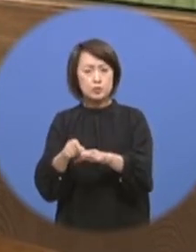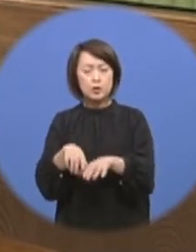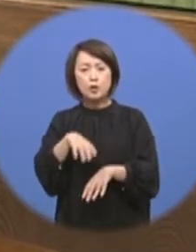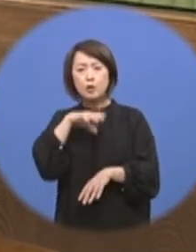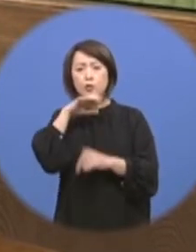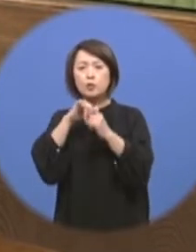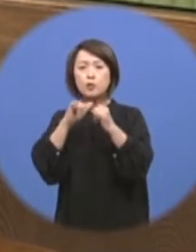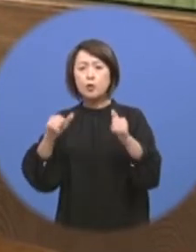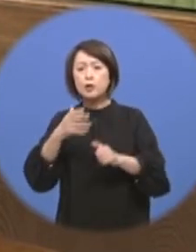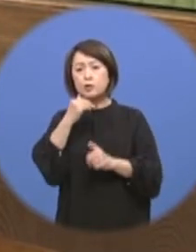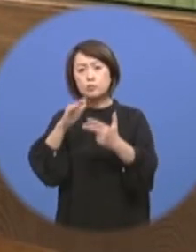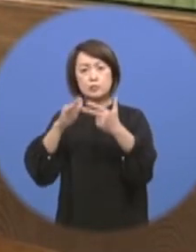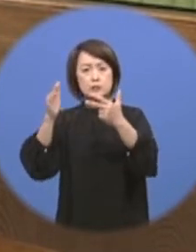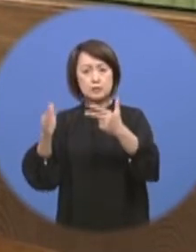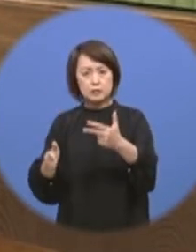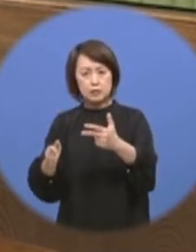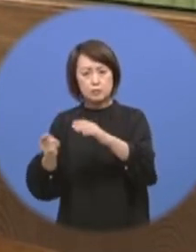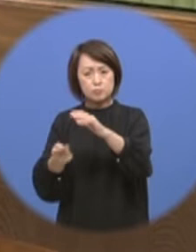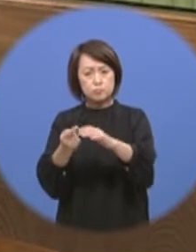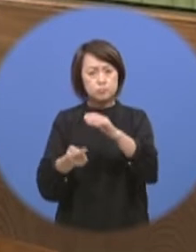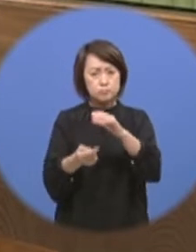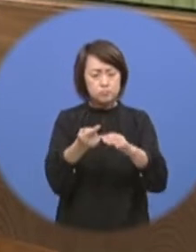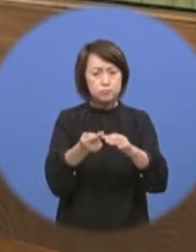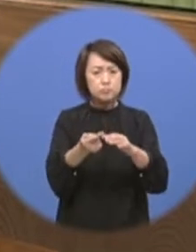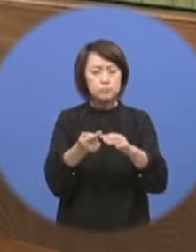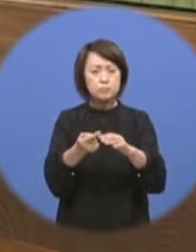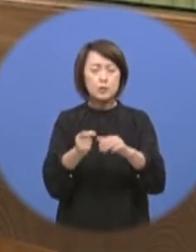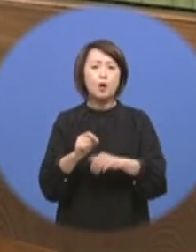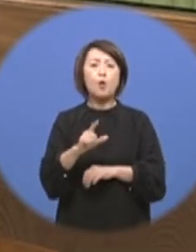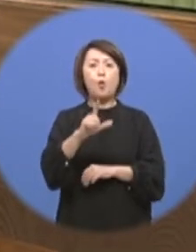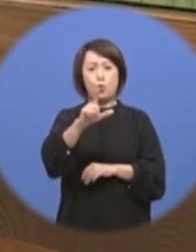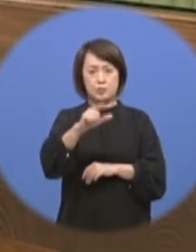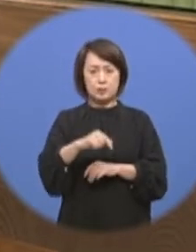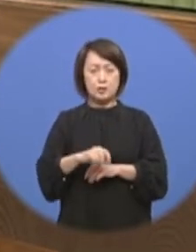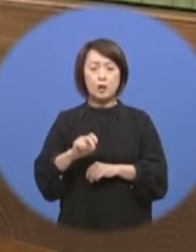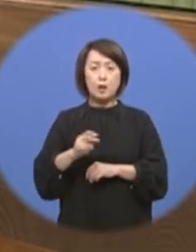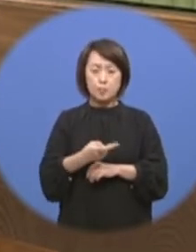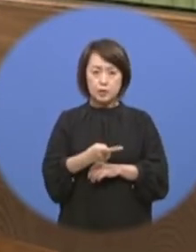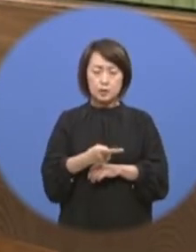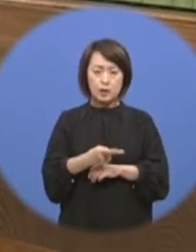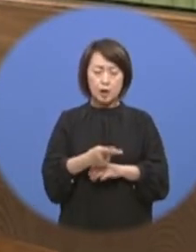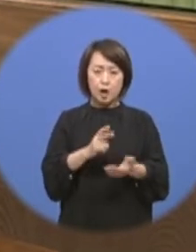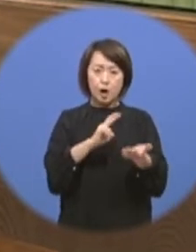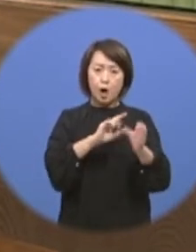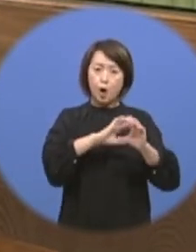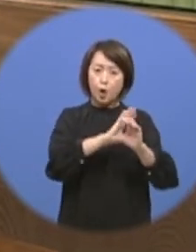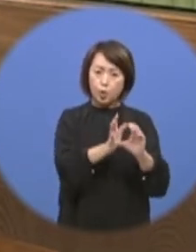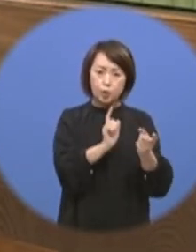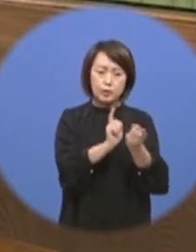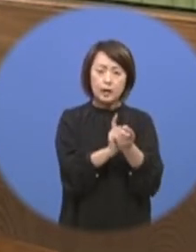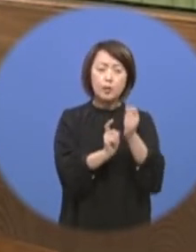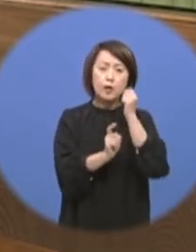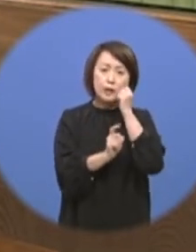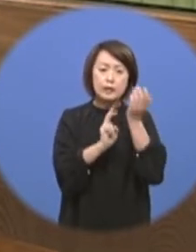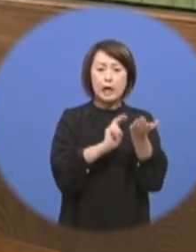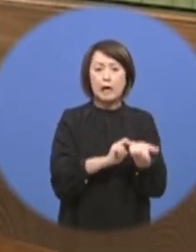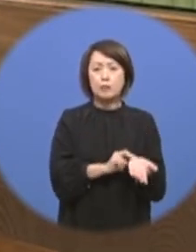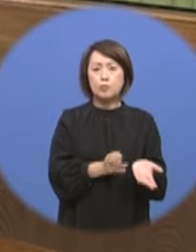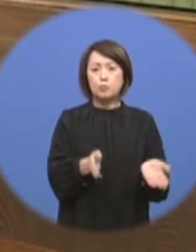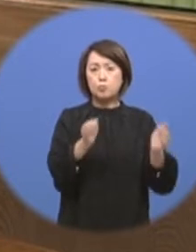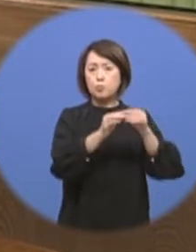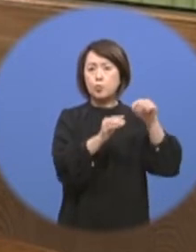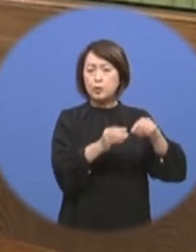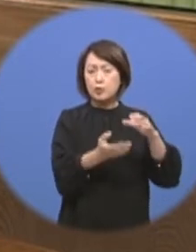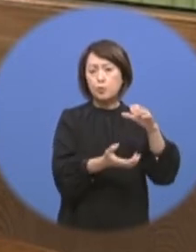高齢者福祉施設なんかで発生することが結構あるんですねあるいは姫コロナ病院もありますそういうときは